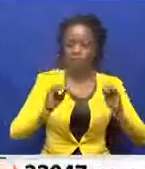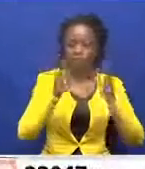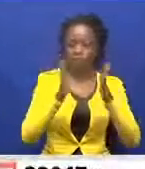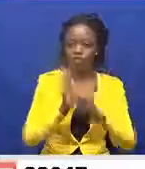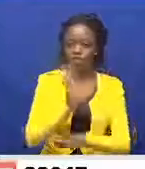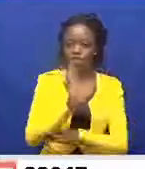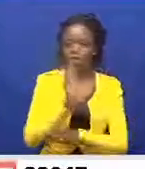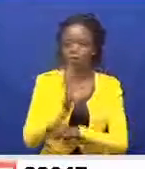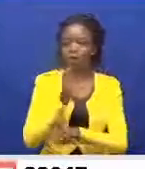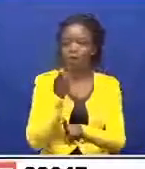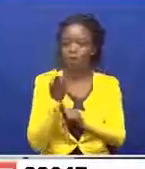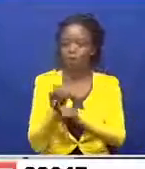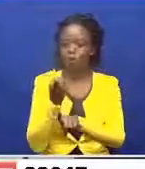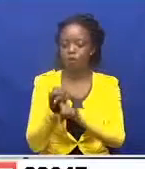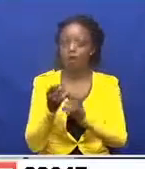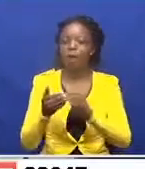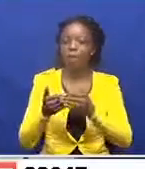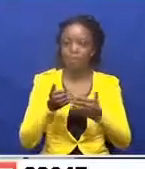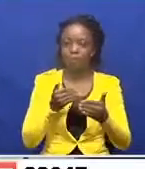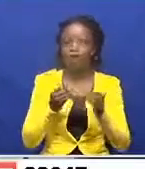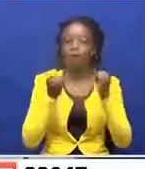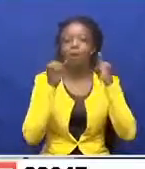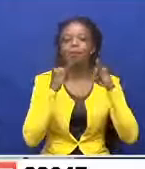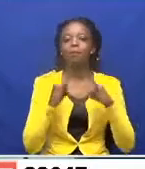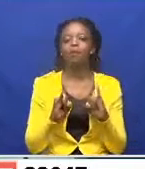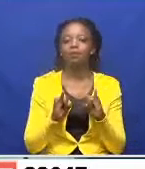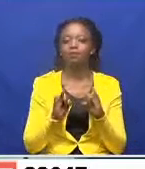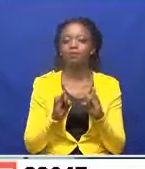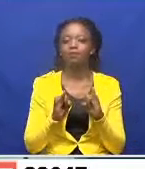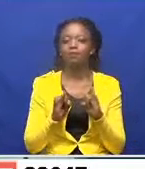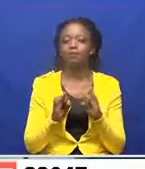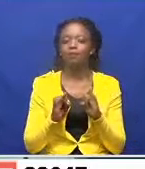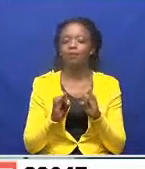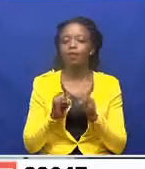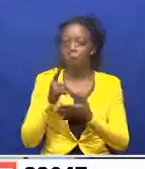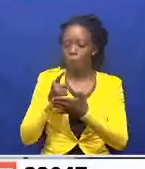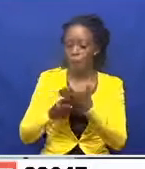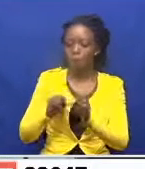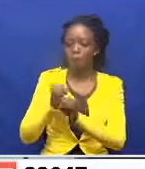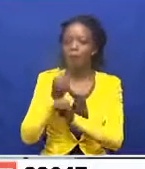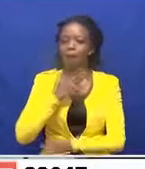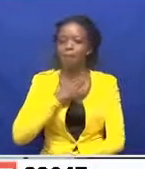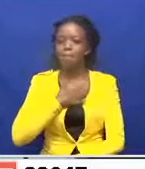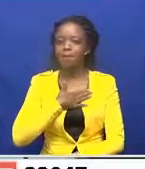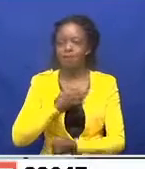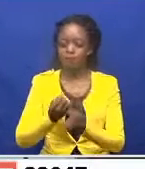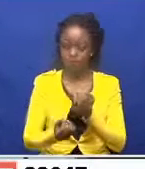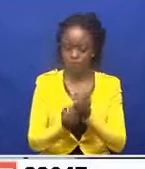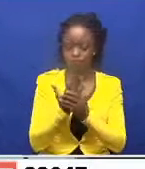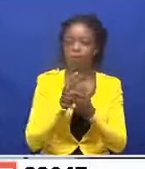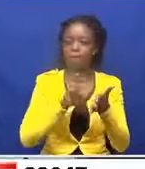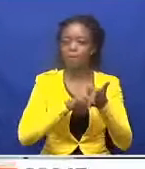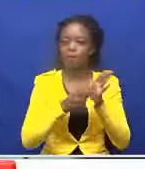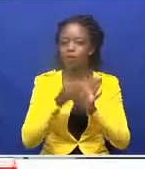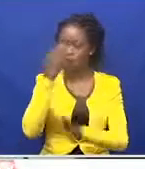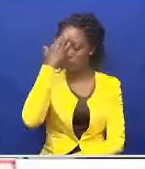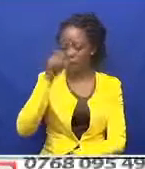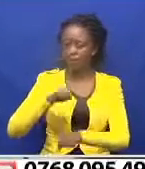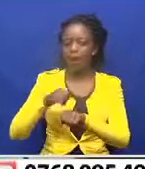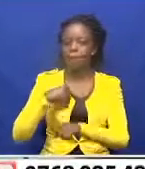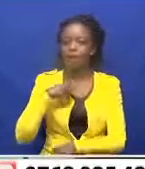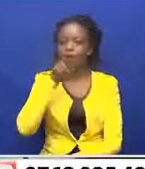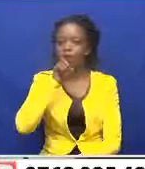before actualizing it. Kilinivutia kutengeneza huu mtambo. Kuna wakati nilikuwa na lea kuku